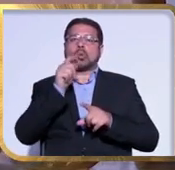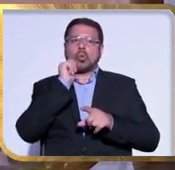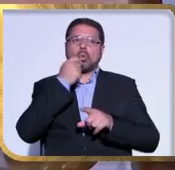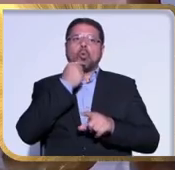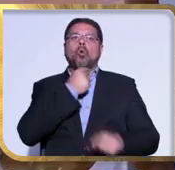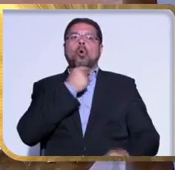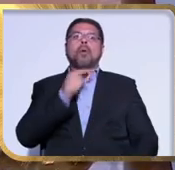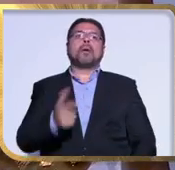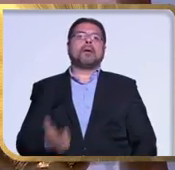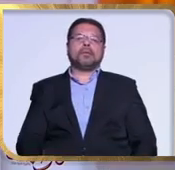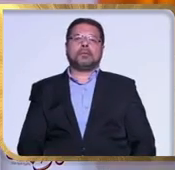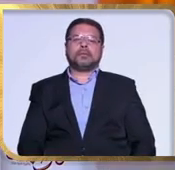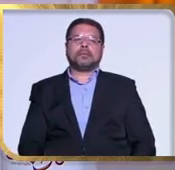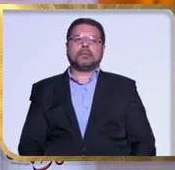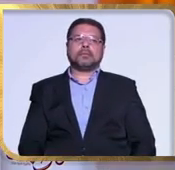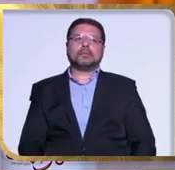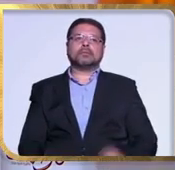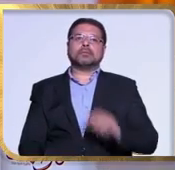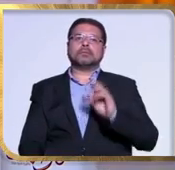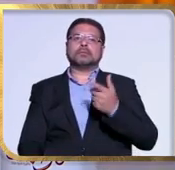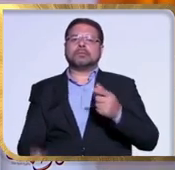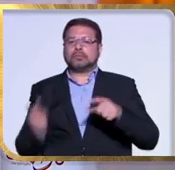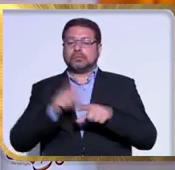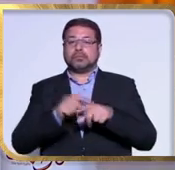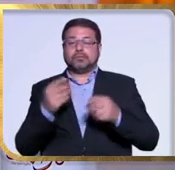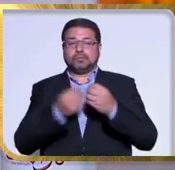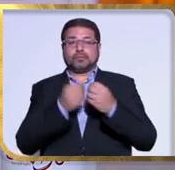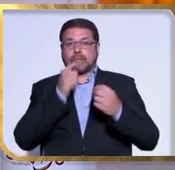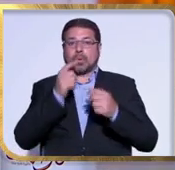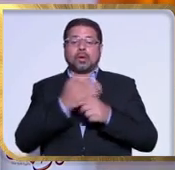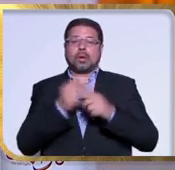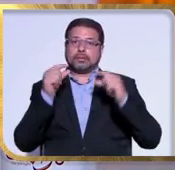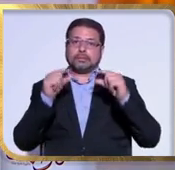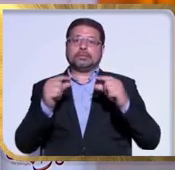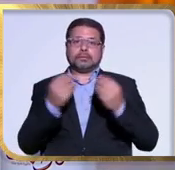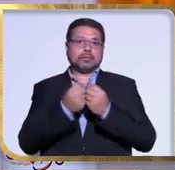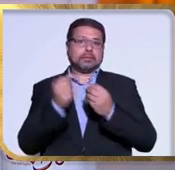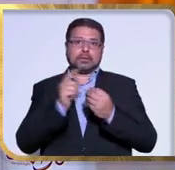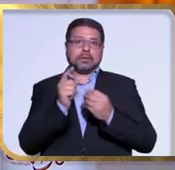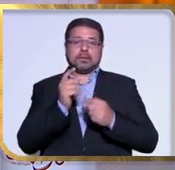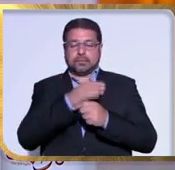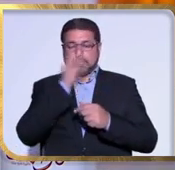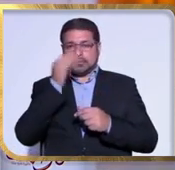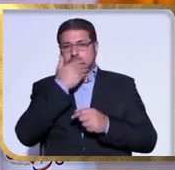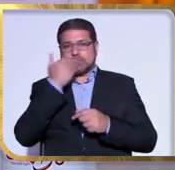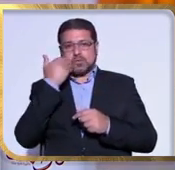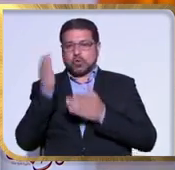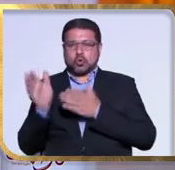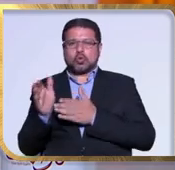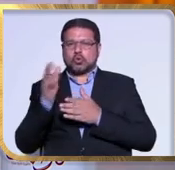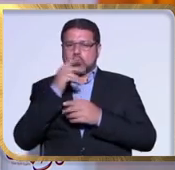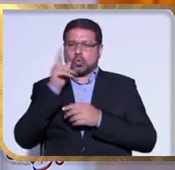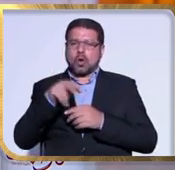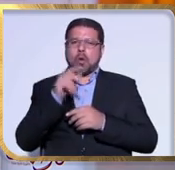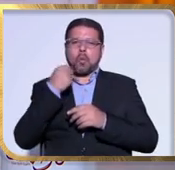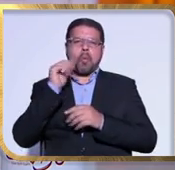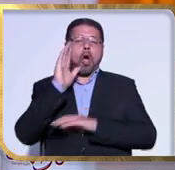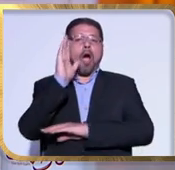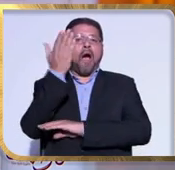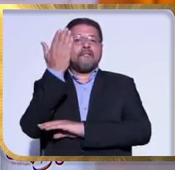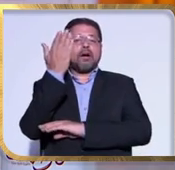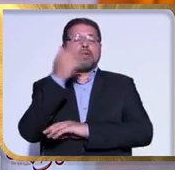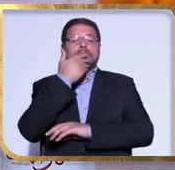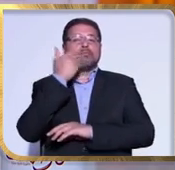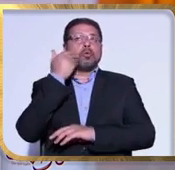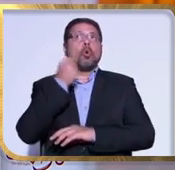يوم جمعه و بيندر برده تحت هذا الحديث من من صيام السنن زي صيام يوم عرفه لو وافق